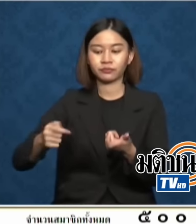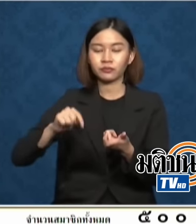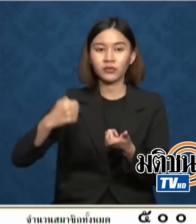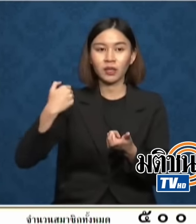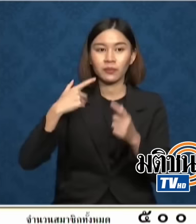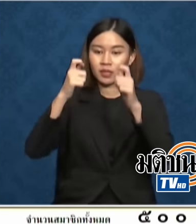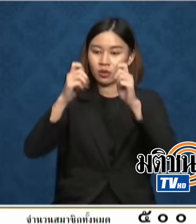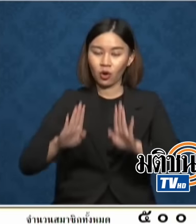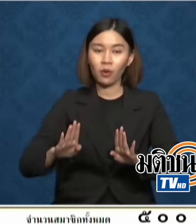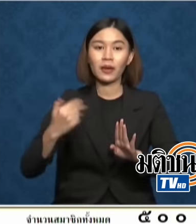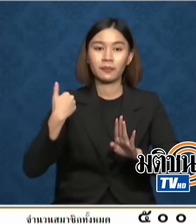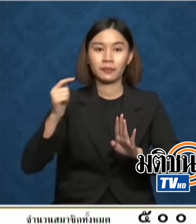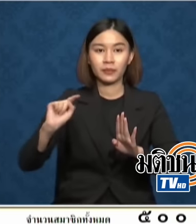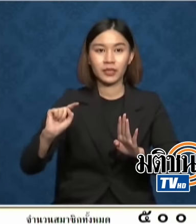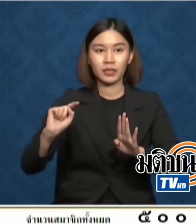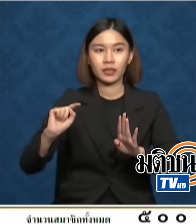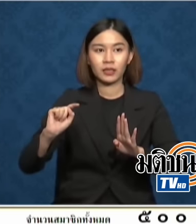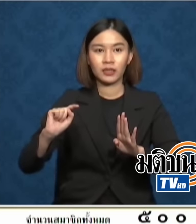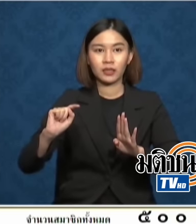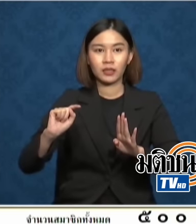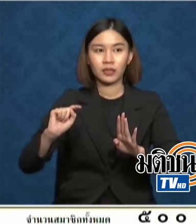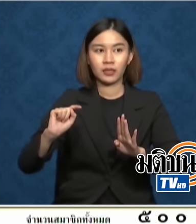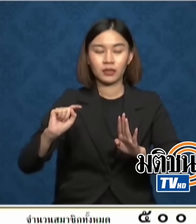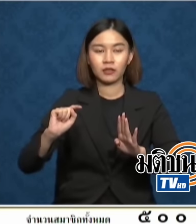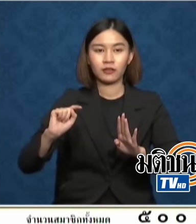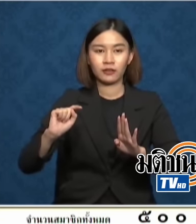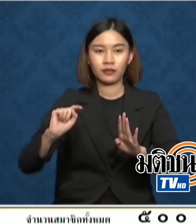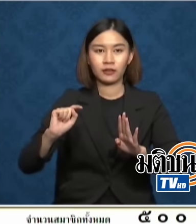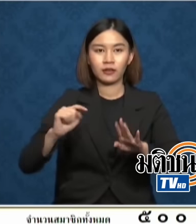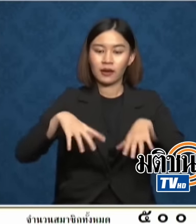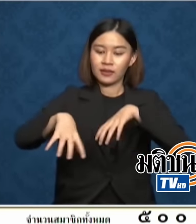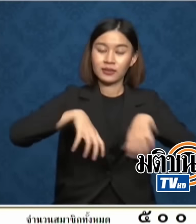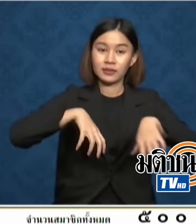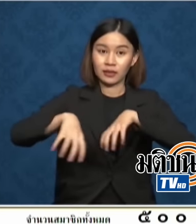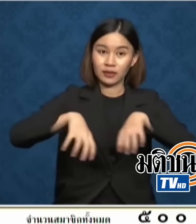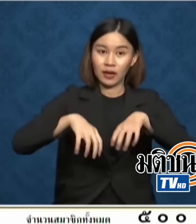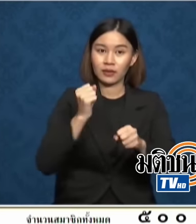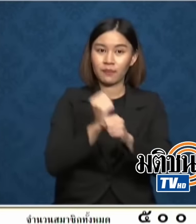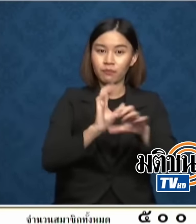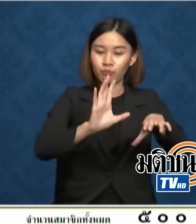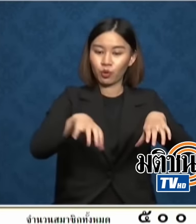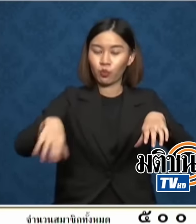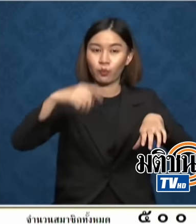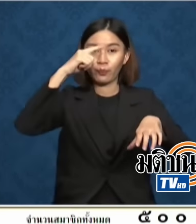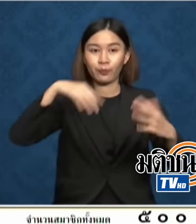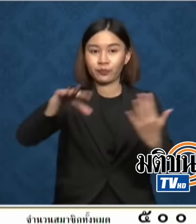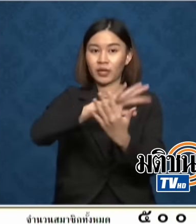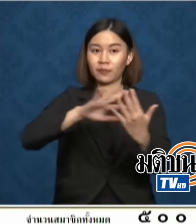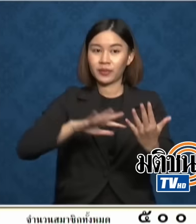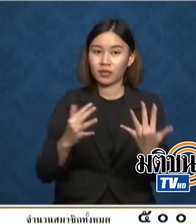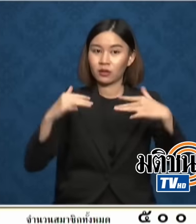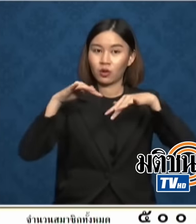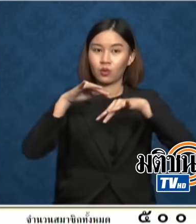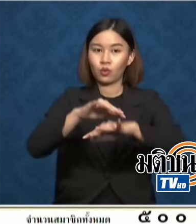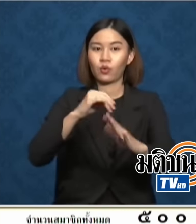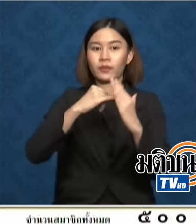ได้ออกแบบไว้ให้มีการส่งหรือจัดวางองค์กรระดับประเทศเข้าไปในพื้น